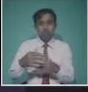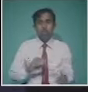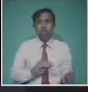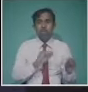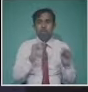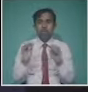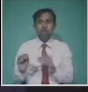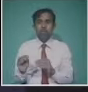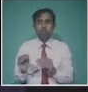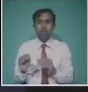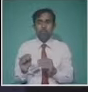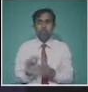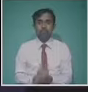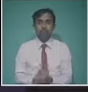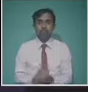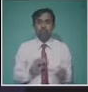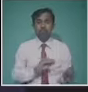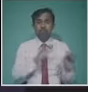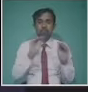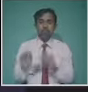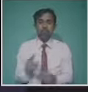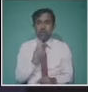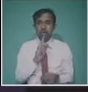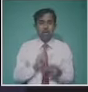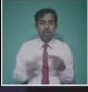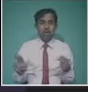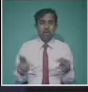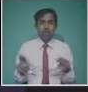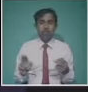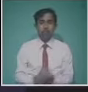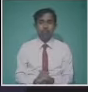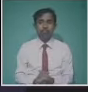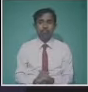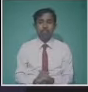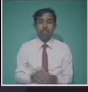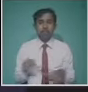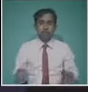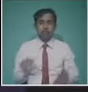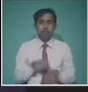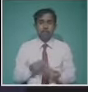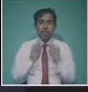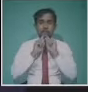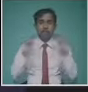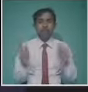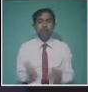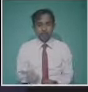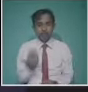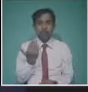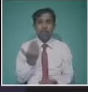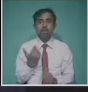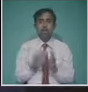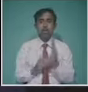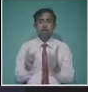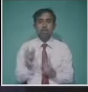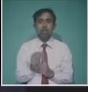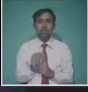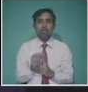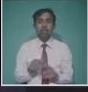කියලා කියන්නේ නැතුව ඔව් කල් යවුවා කියලා කියන්නේ නැතුව ගරු සභාපතිතුමනි දැන් මේ ගැන ප්‍රකාශයක් කළා ගරු ඇමතුමා